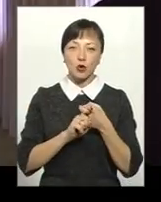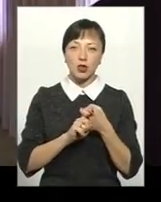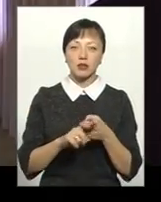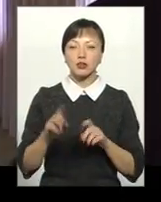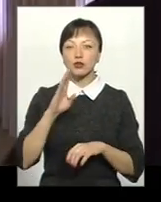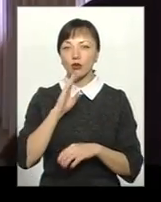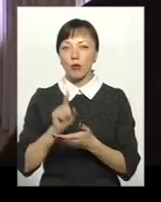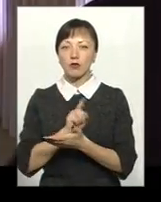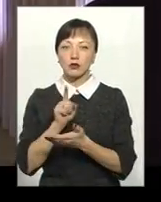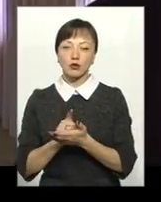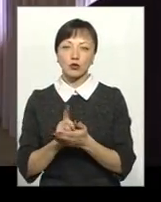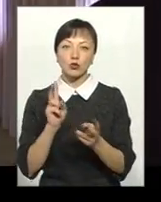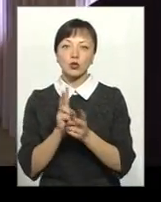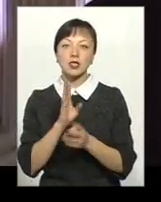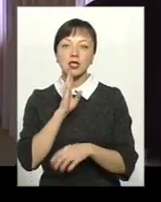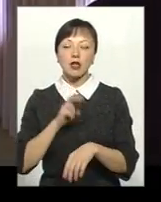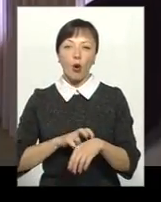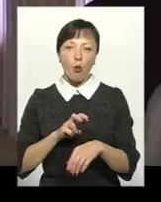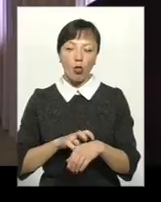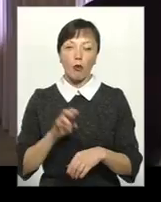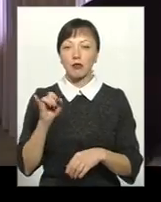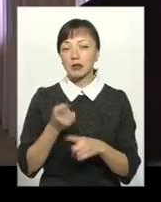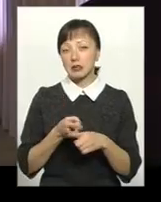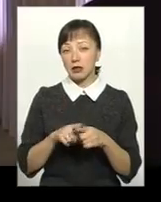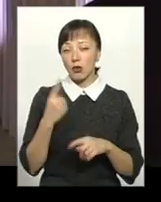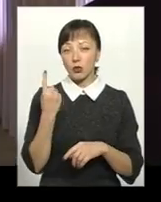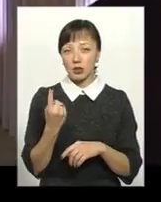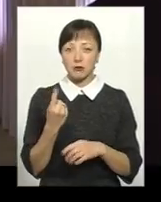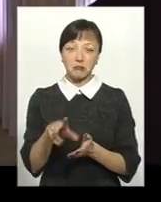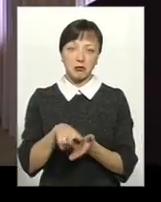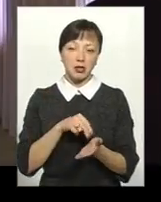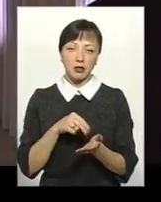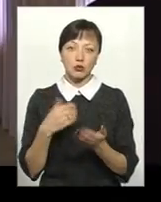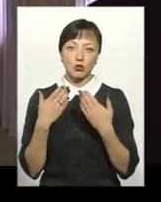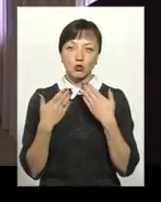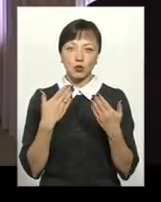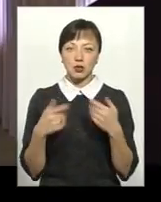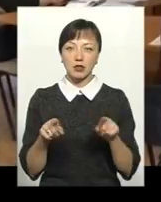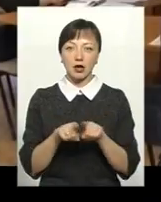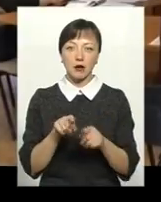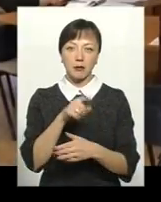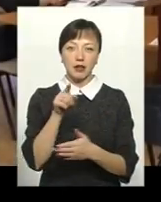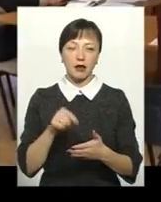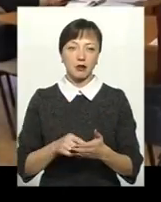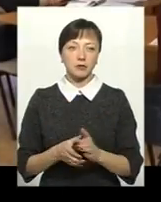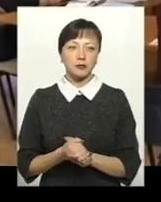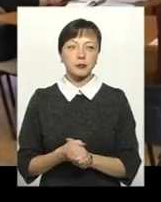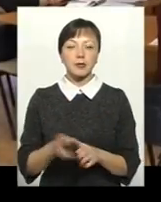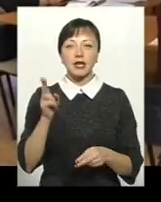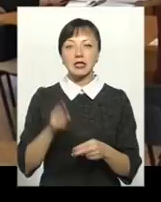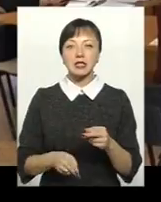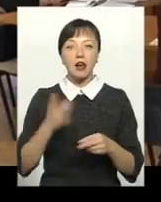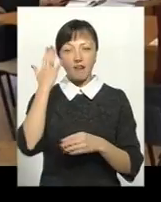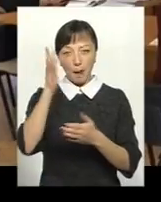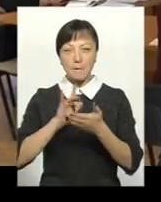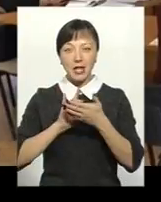для жінок обов'язкова зустріч з гінекологами. І це один з невеличких прикладів, який стосується саме таких питань. Кінцева мета